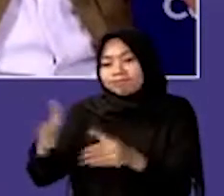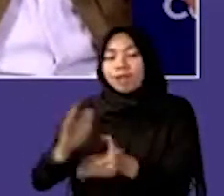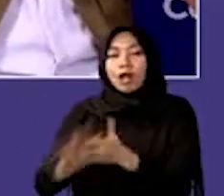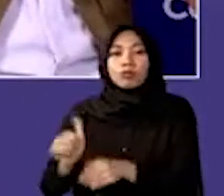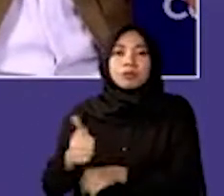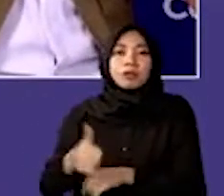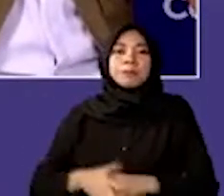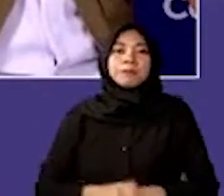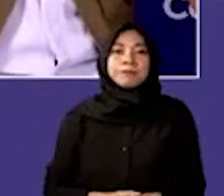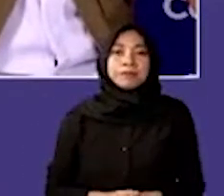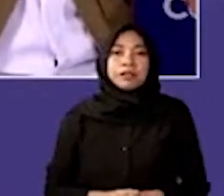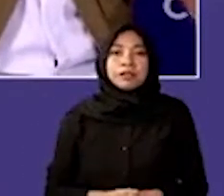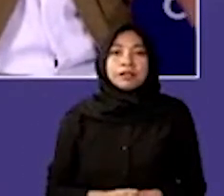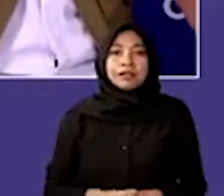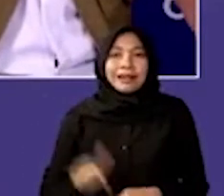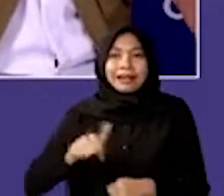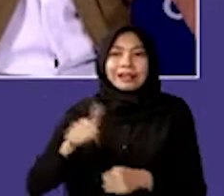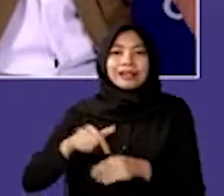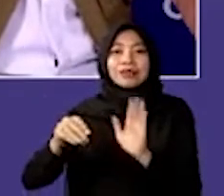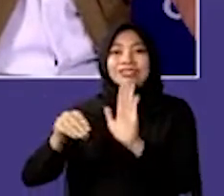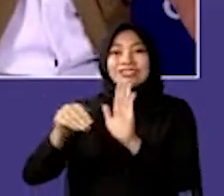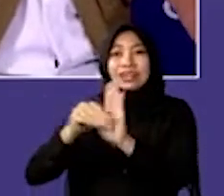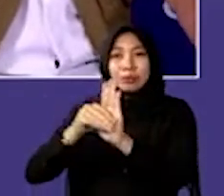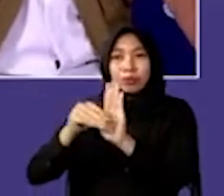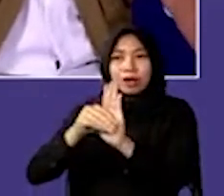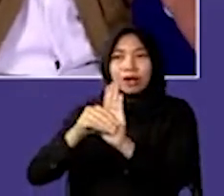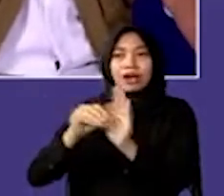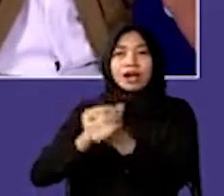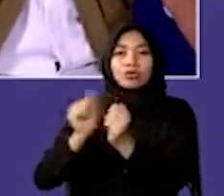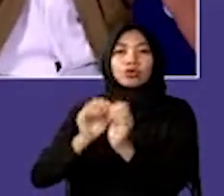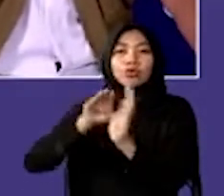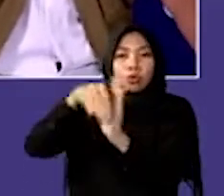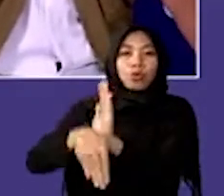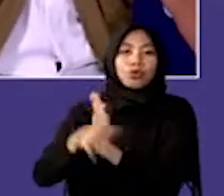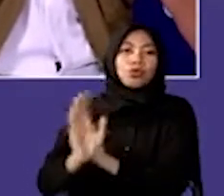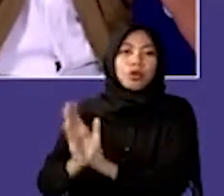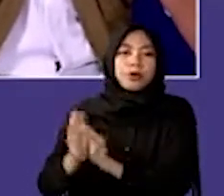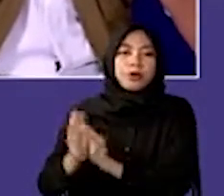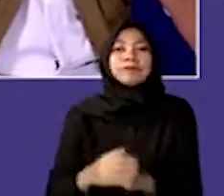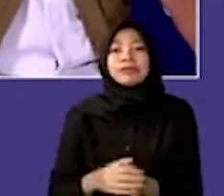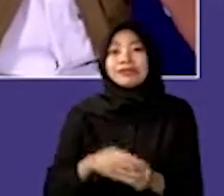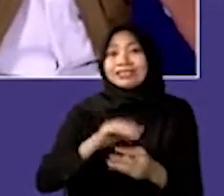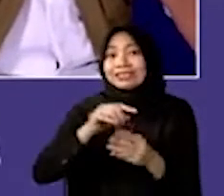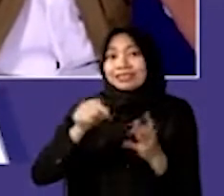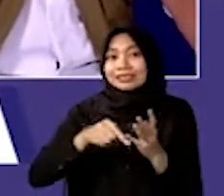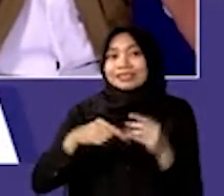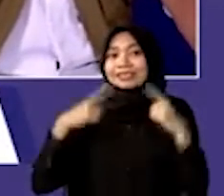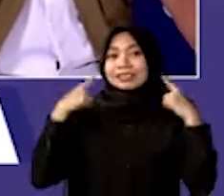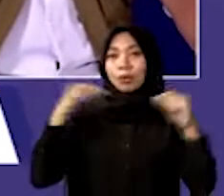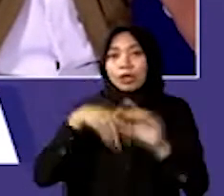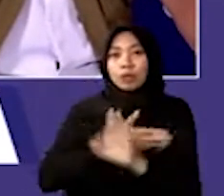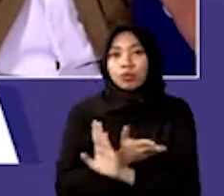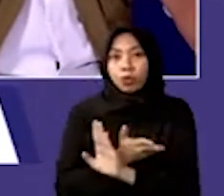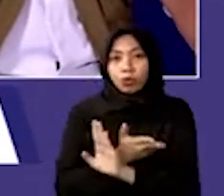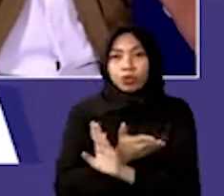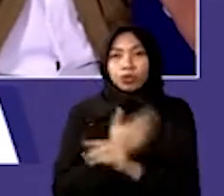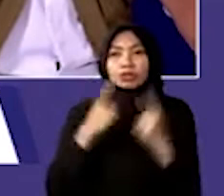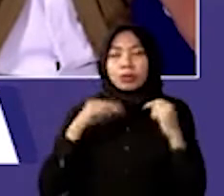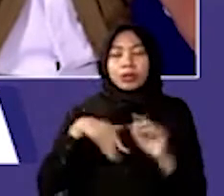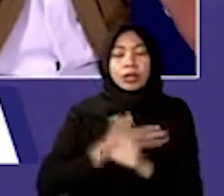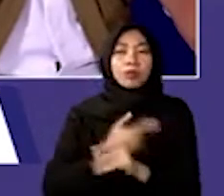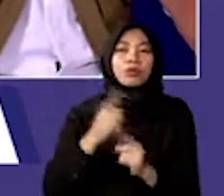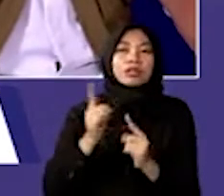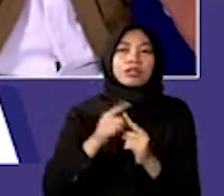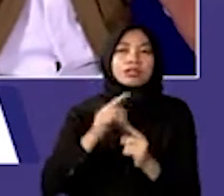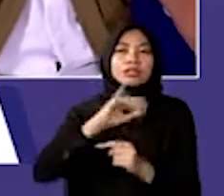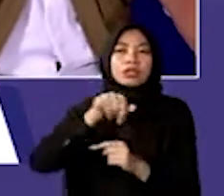terakhir trennya adalah membaik Pak Tomi kemudian khusus untuk Jawa Timur pada bulan Juni yang lalu